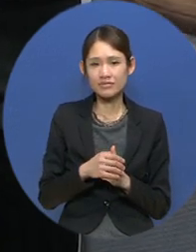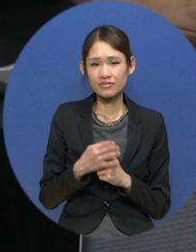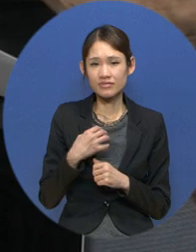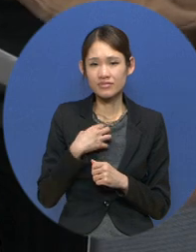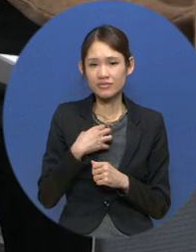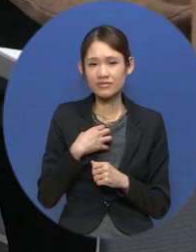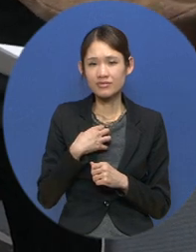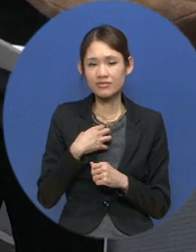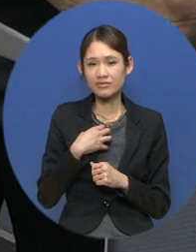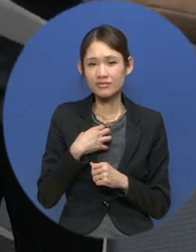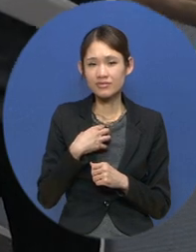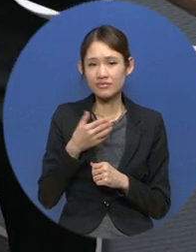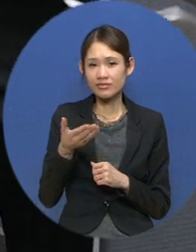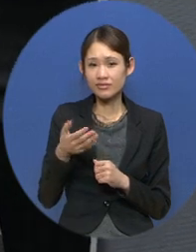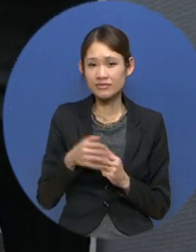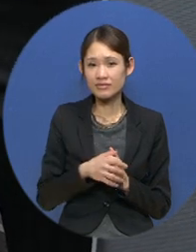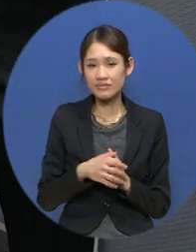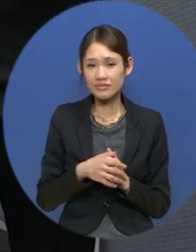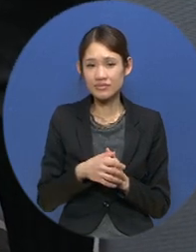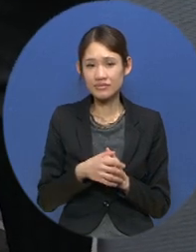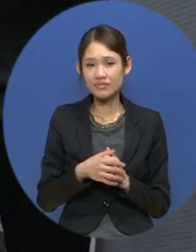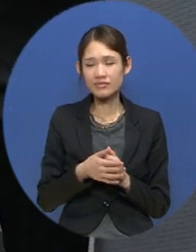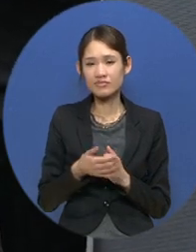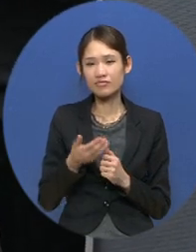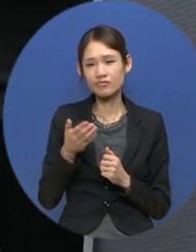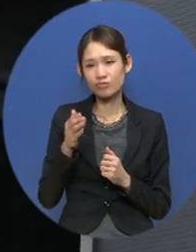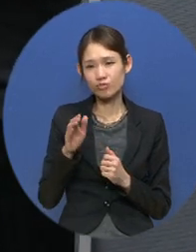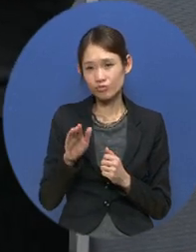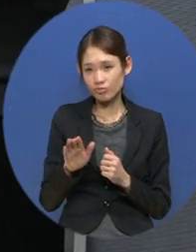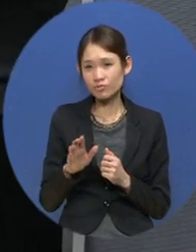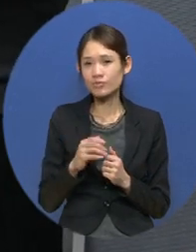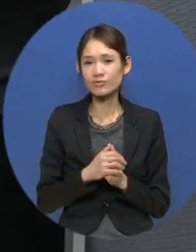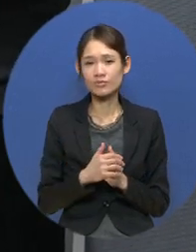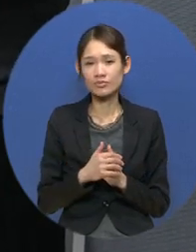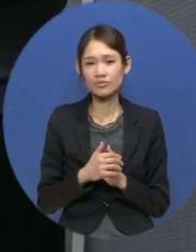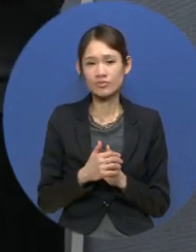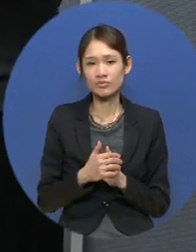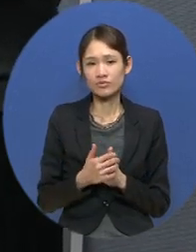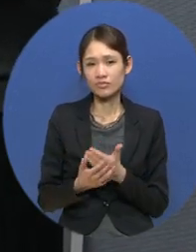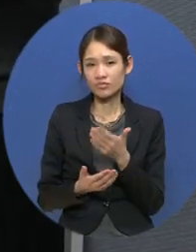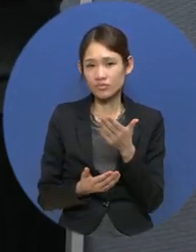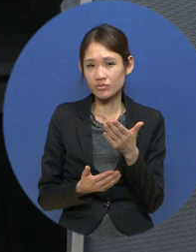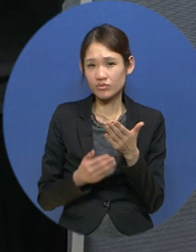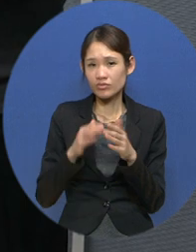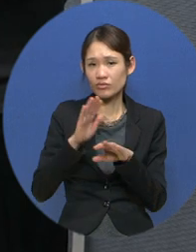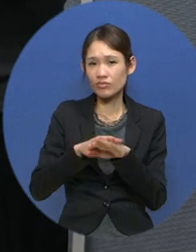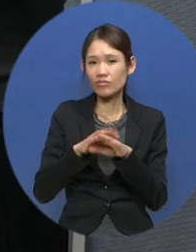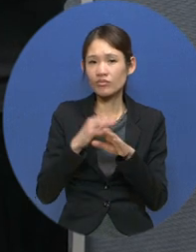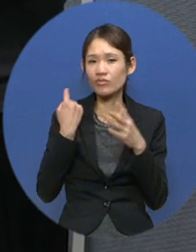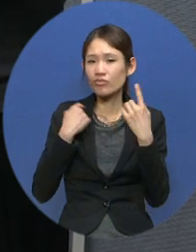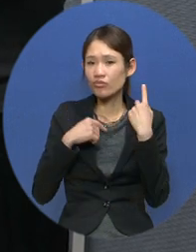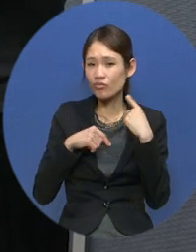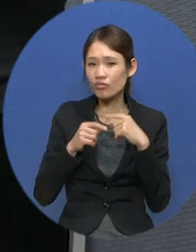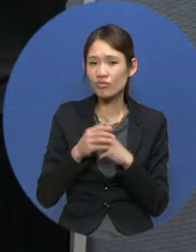걱정해줘. 희강아야, 혁중이한테. 근데. 근데. 너 손 다친 거.